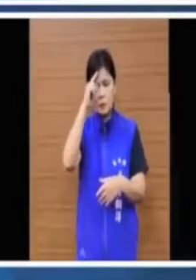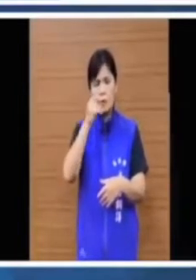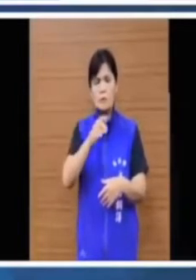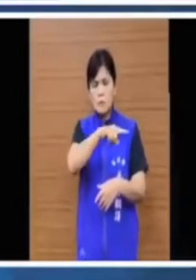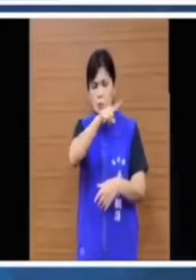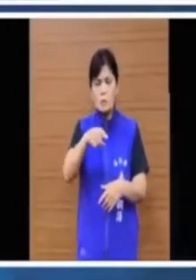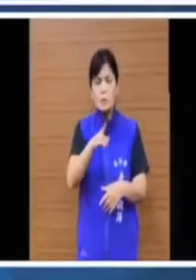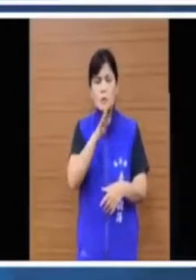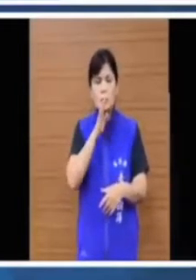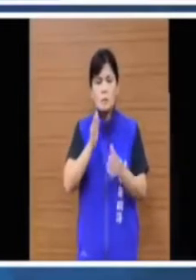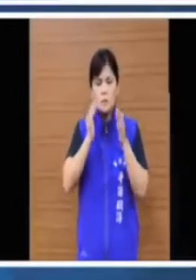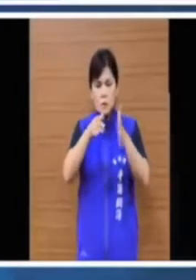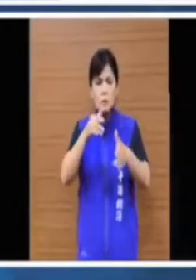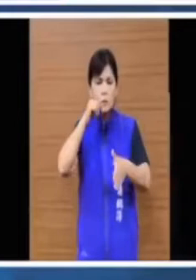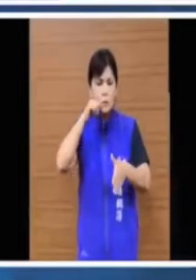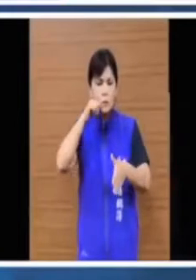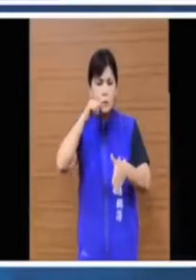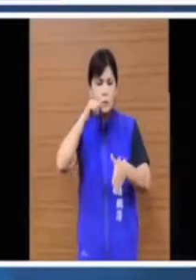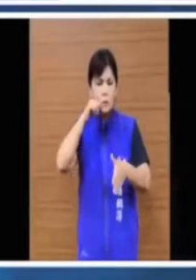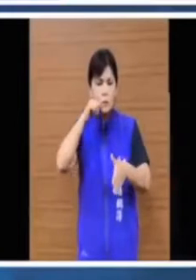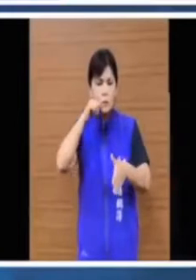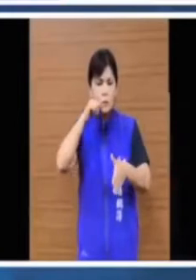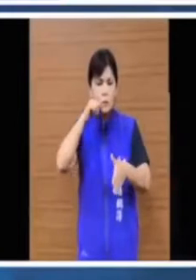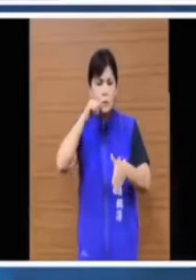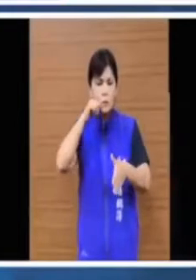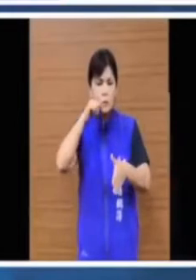们这个更多的疫苗。